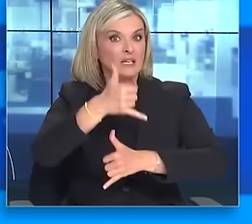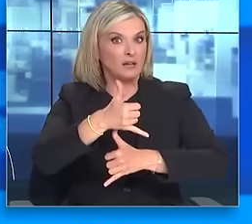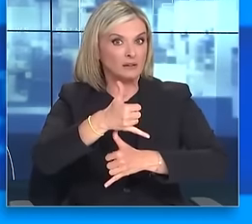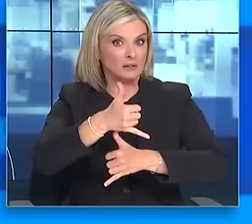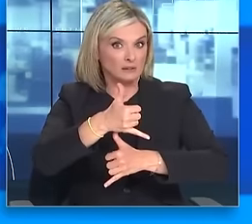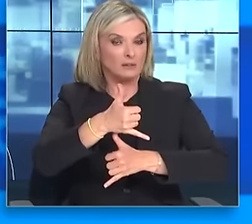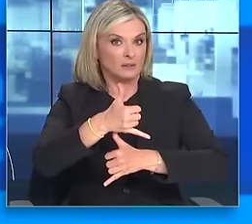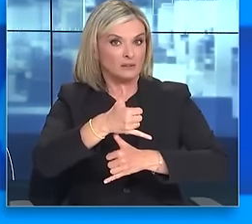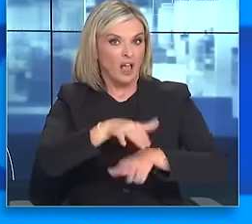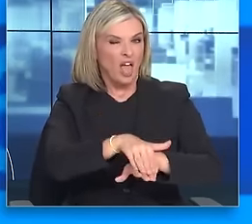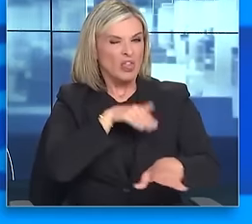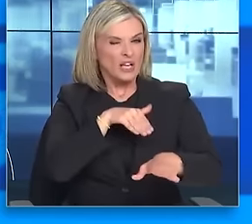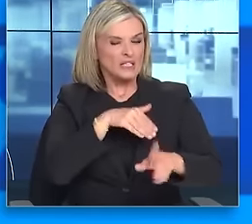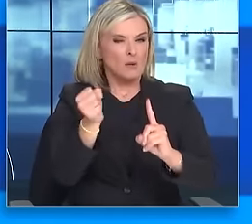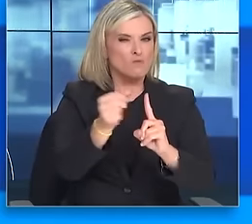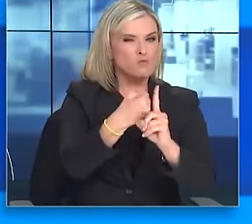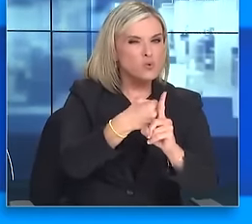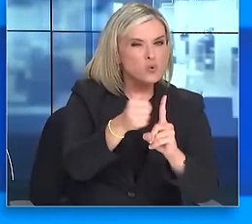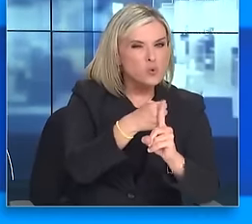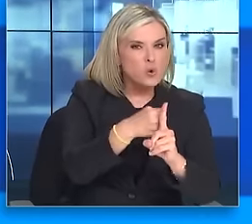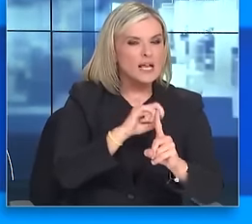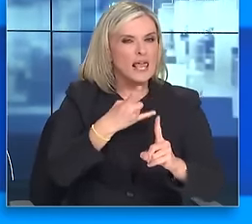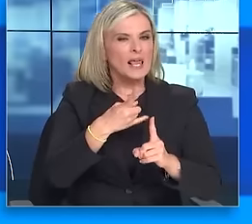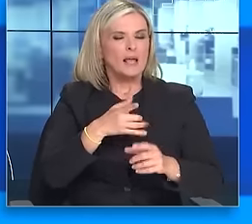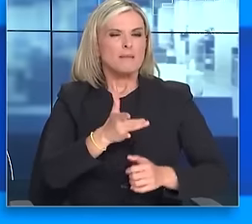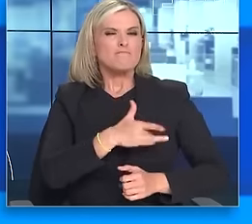περιεχόμενο το οποίο μπορεί να ασκεί πραγματική ψυχολογική πίεση